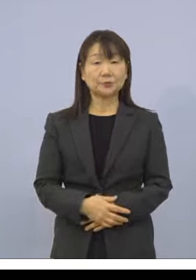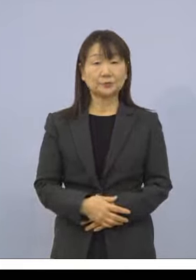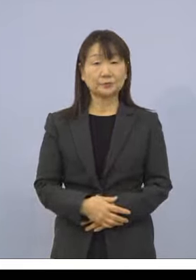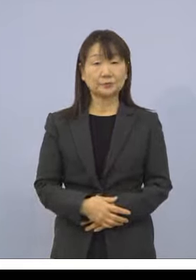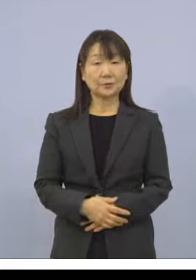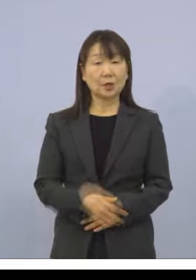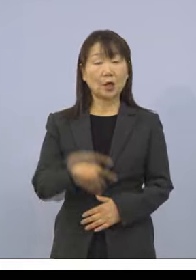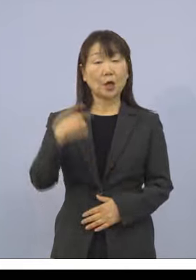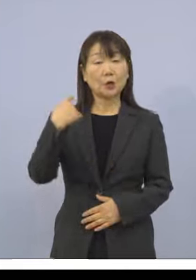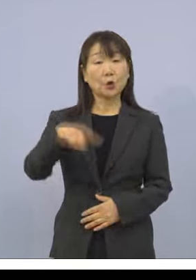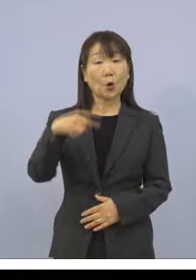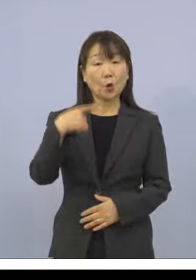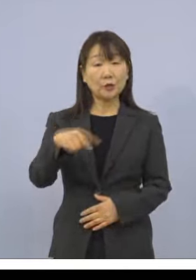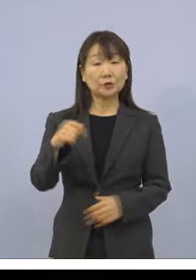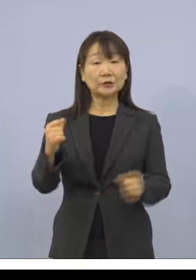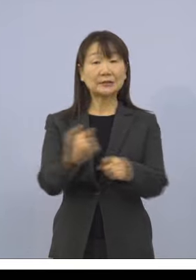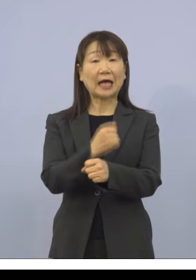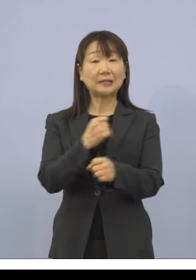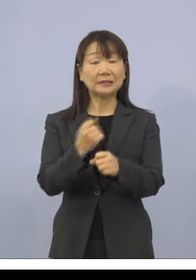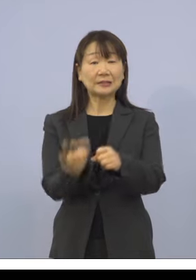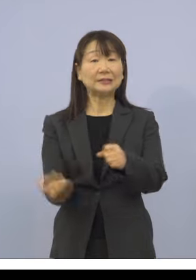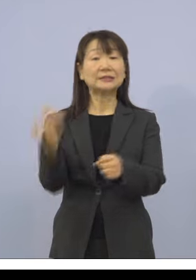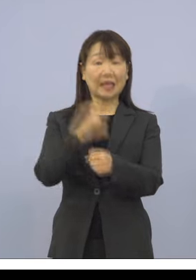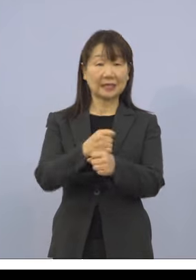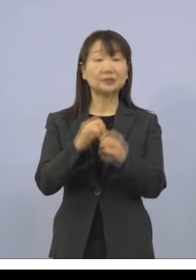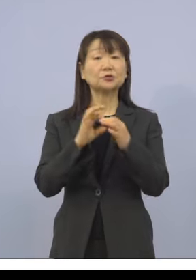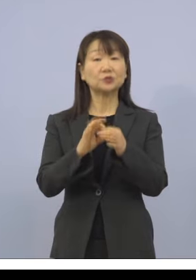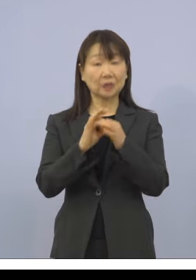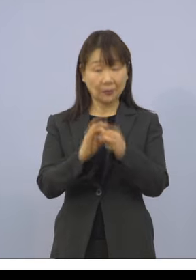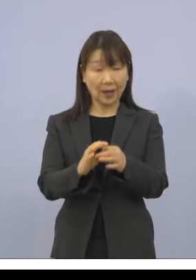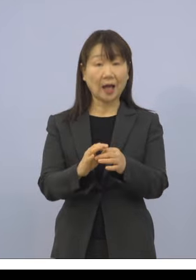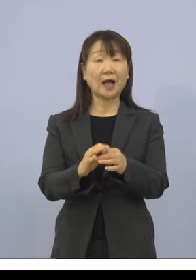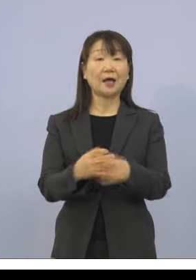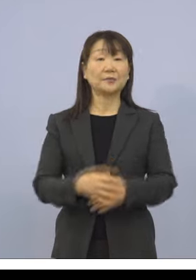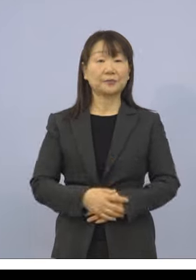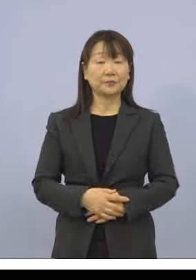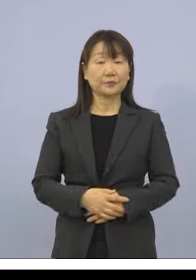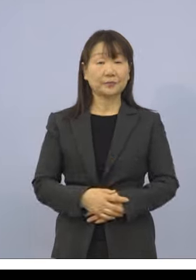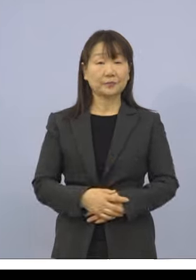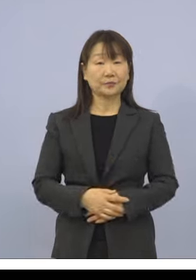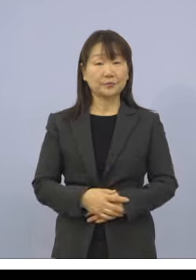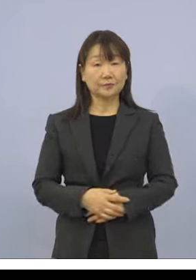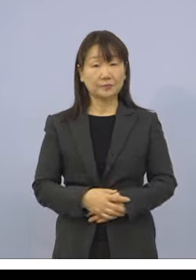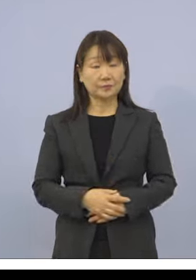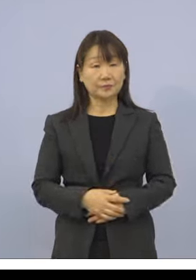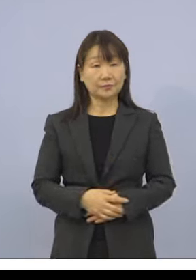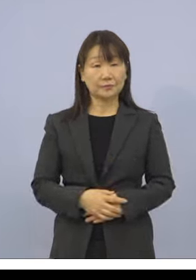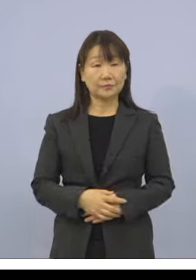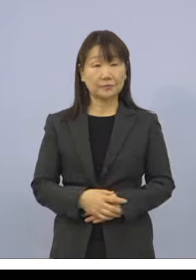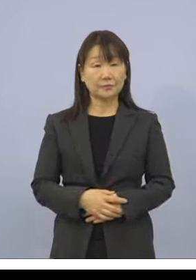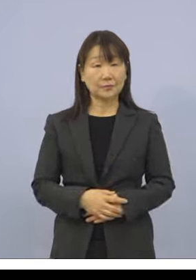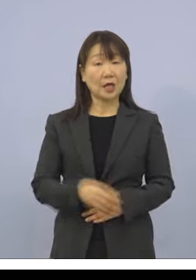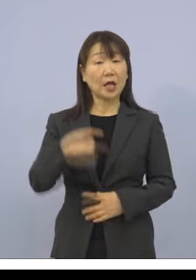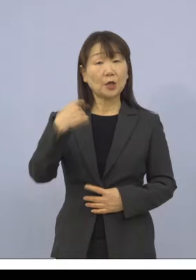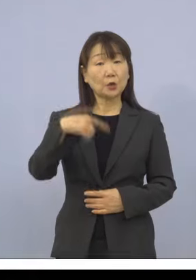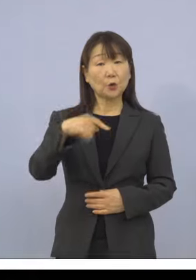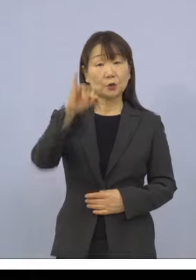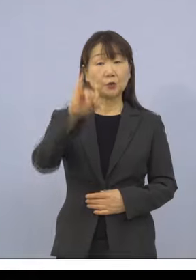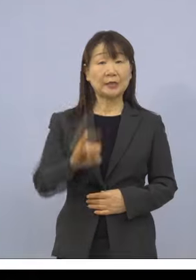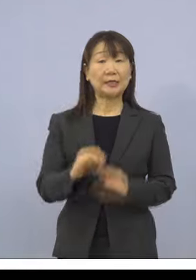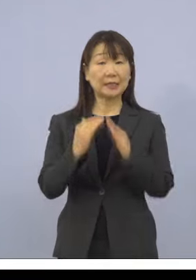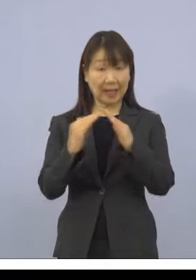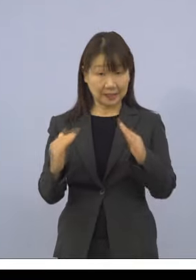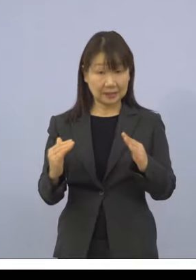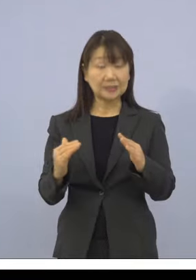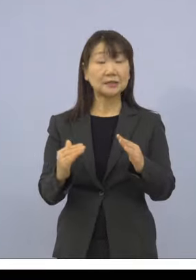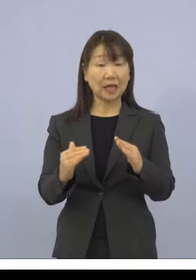教育再生につきましてはですね、教育大綱ももちろんでありますが、また教育委員会さん